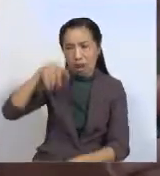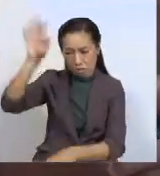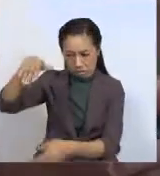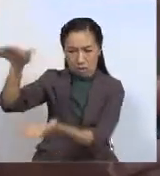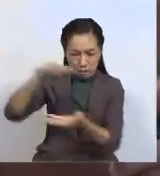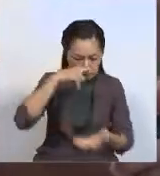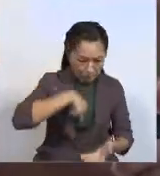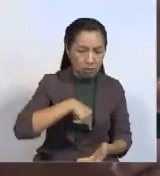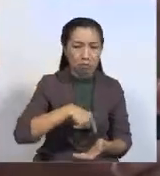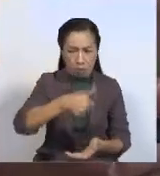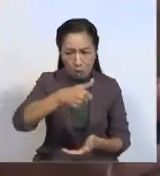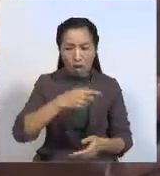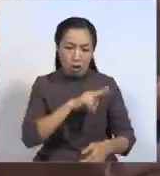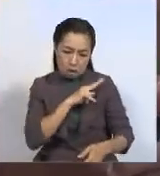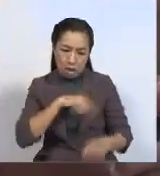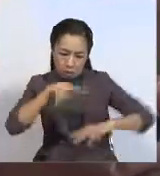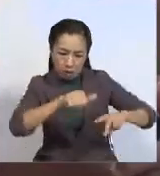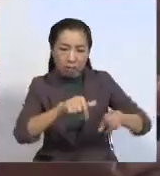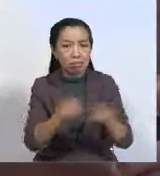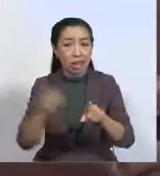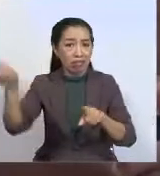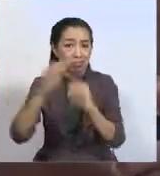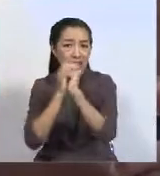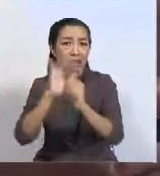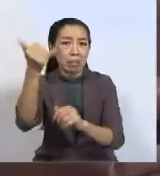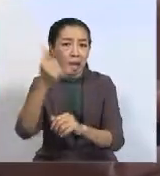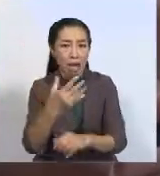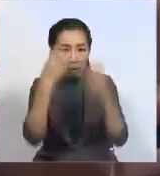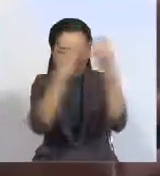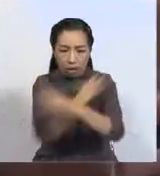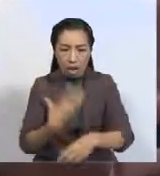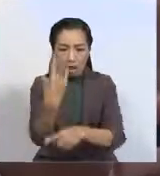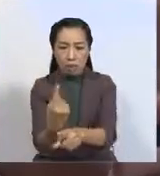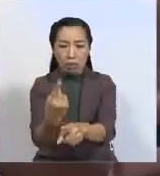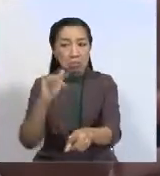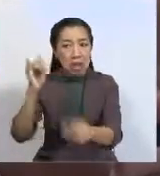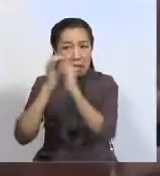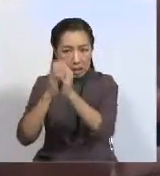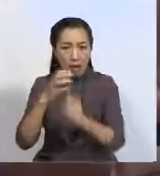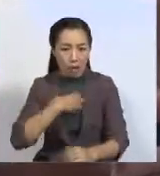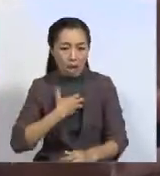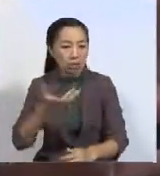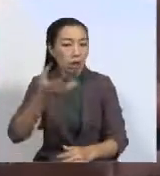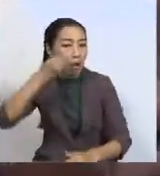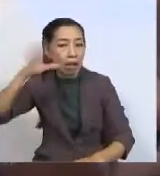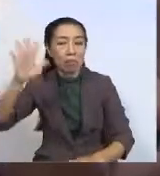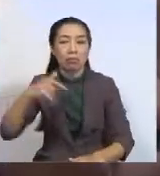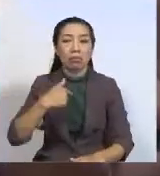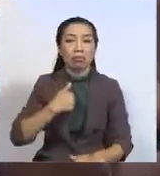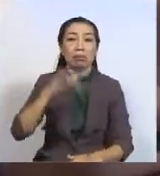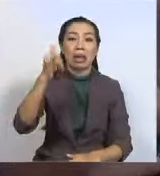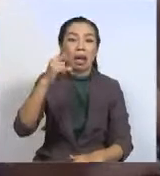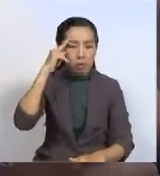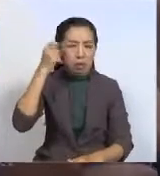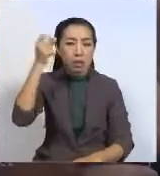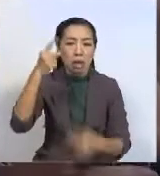ไทยซึ่งเป็นสิ่งที่เราเข้าใจได้นะครับอันนี้มันเป็นเหตุการณ์อะไรที่เราไม่อยากให้เกิดขึ้นแต่ผมเองนั้นตอบไม่ถูกจริงๆต้องเรียนตร